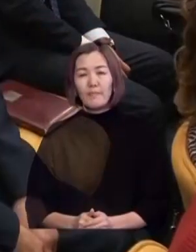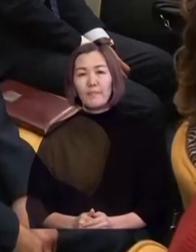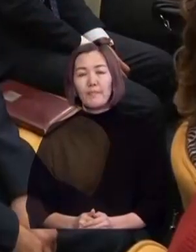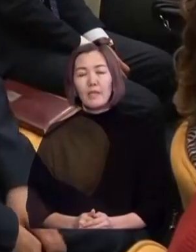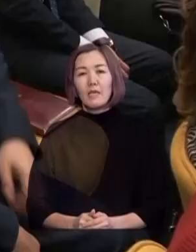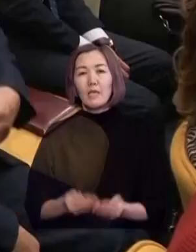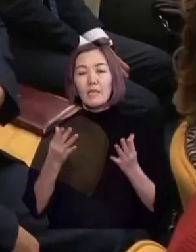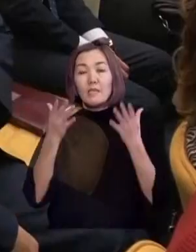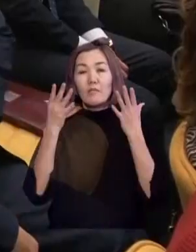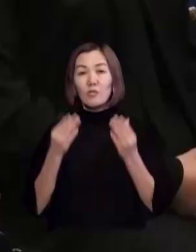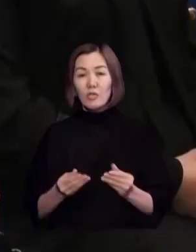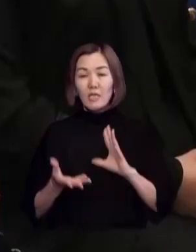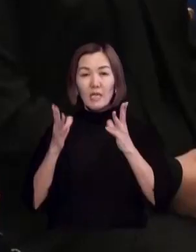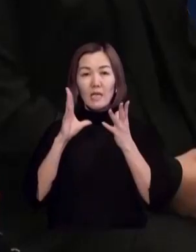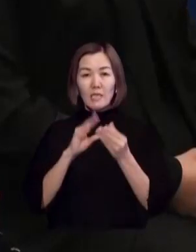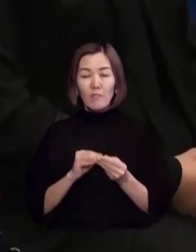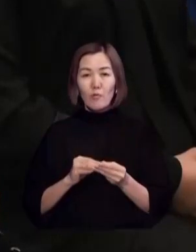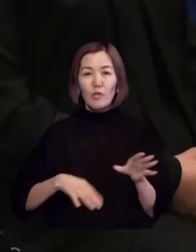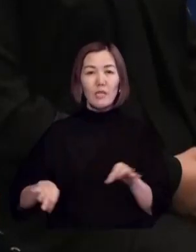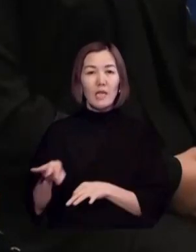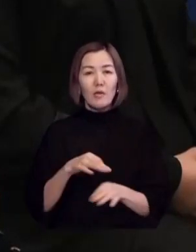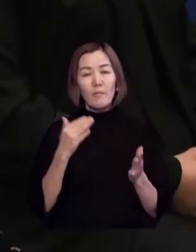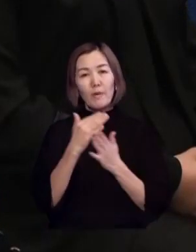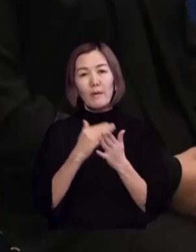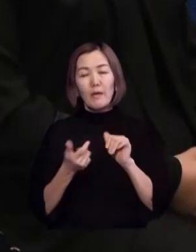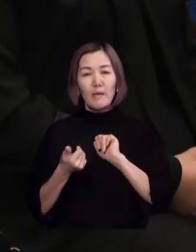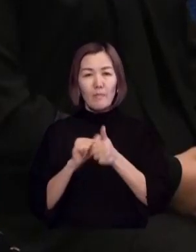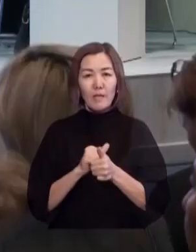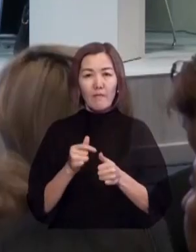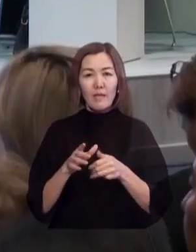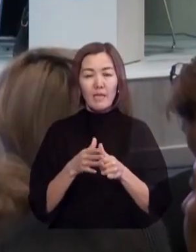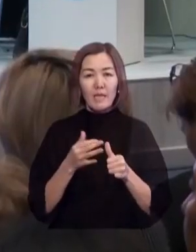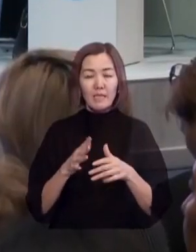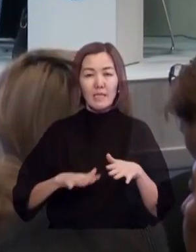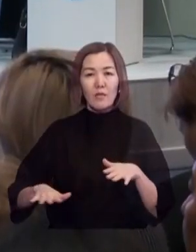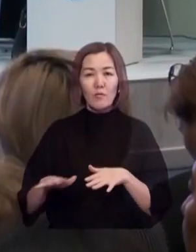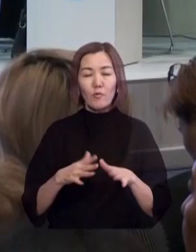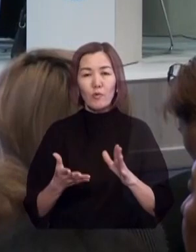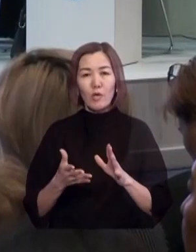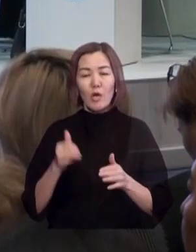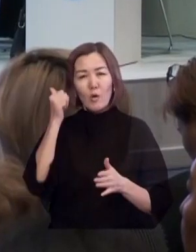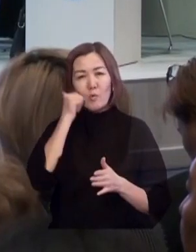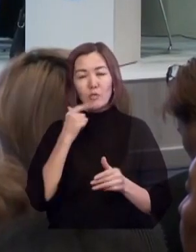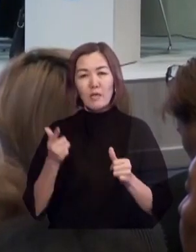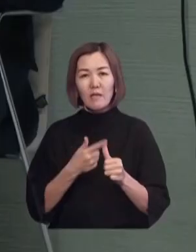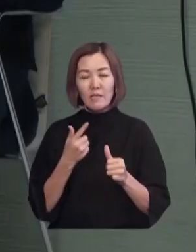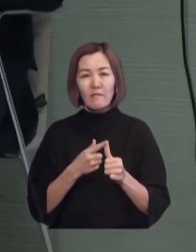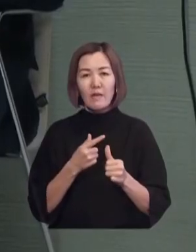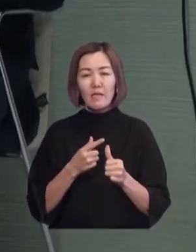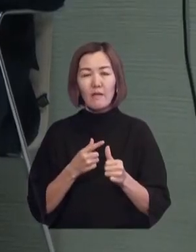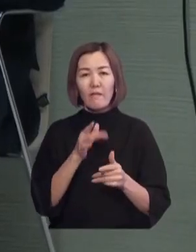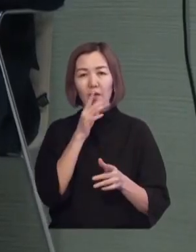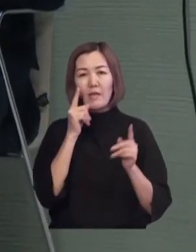Отметим, что на сегодня разработана специальная дорожная карта по переименованию населенных пунктов с идеологически устаревшими названиями на период